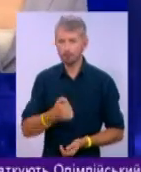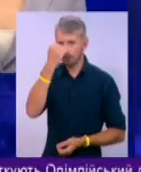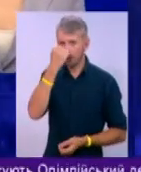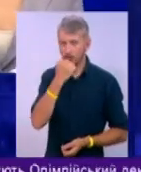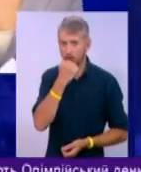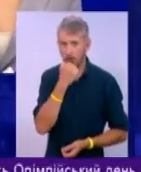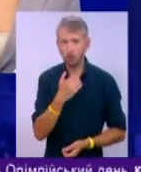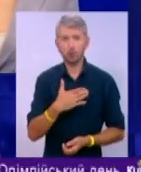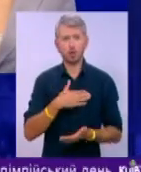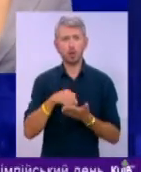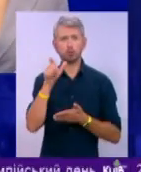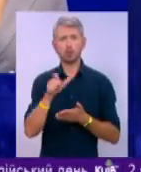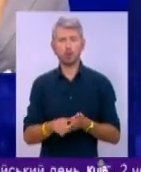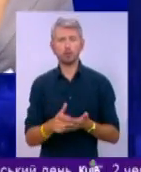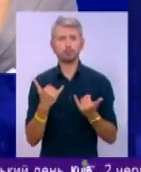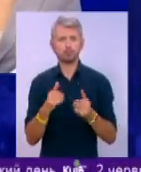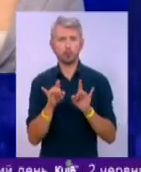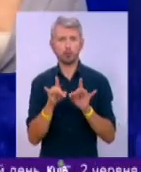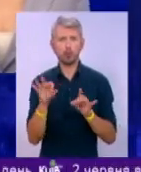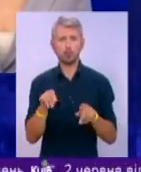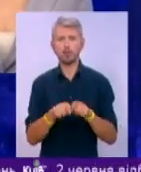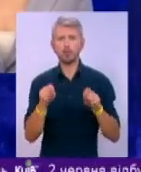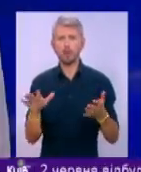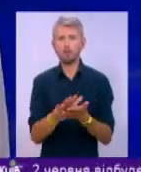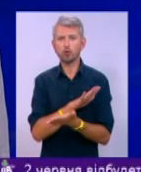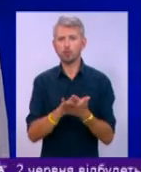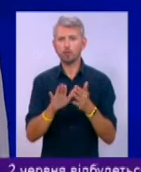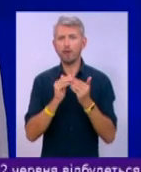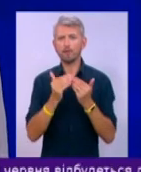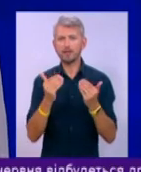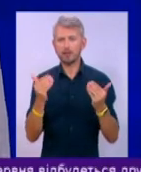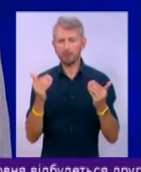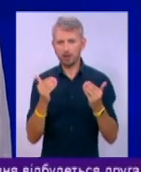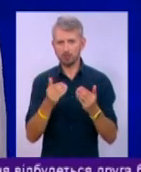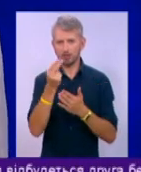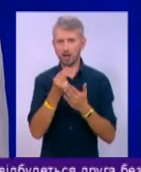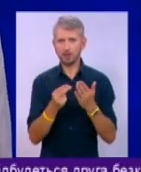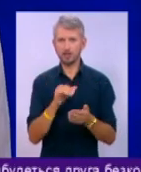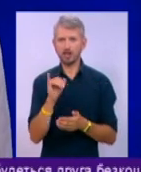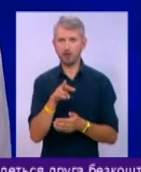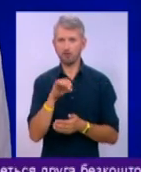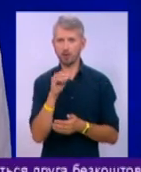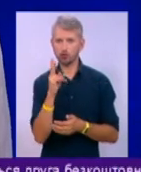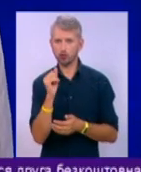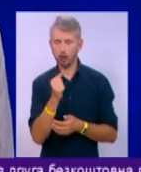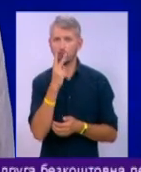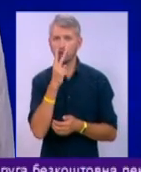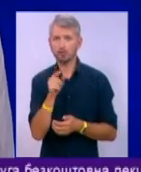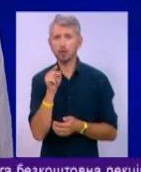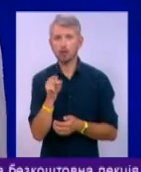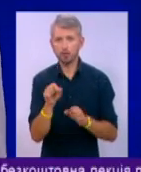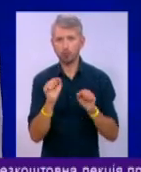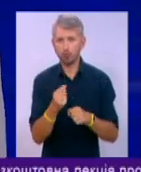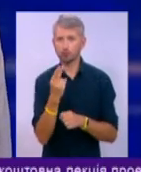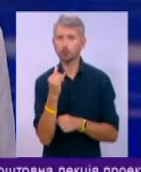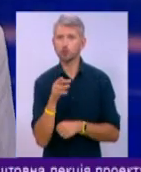Юро. Юрій Орловський наживо розповів про відкриття безкоштовної виставки картини Івана Марчука. Подивитися роботи генія сучасності можна